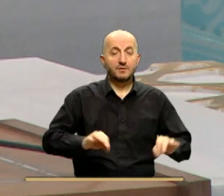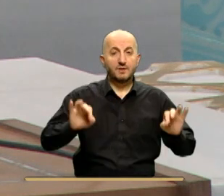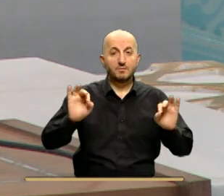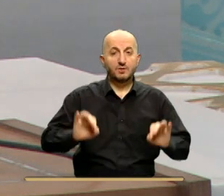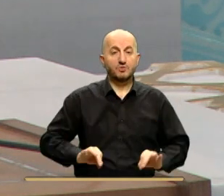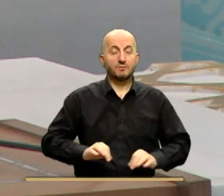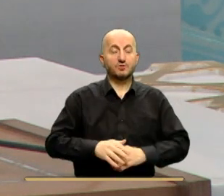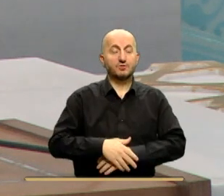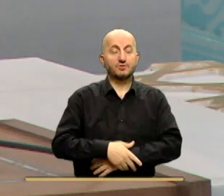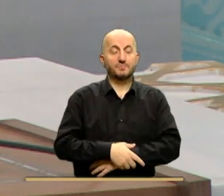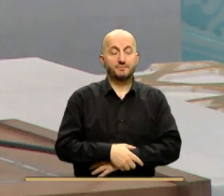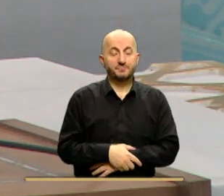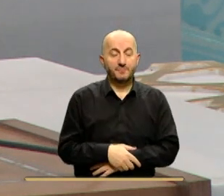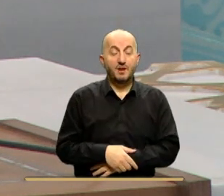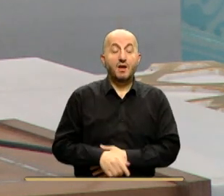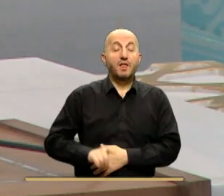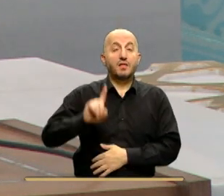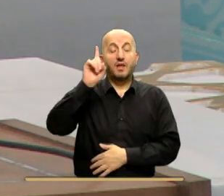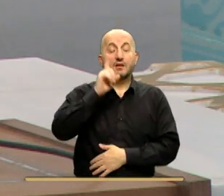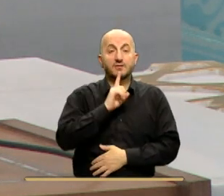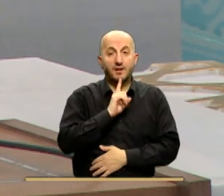başlamıştır. Bu ilahi emirle